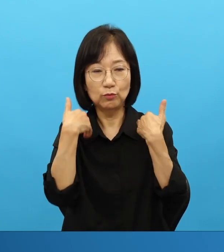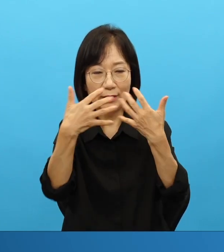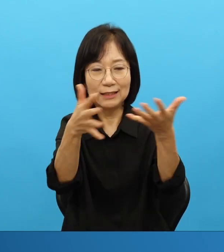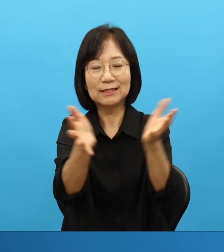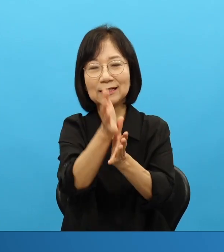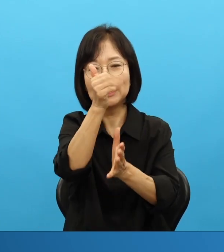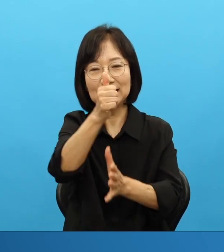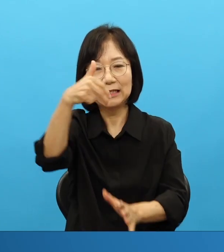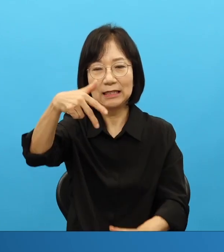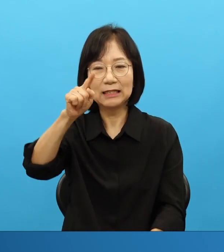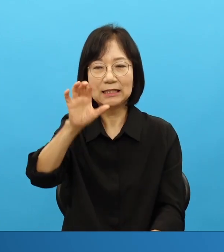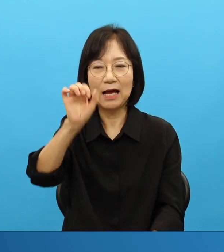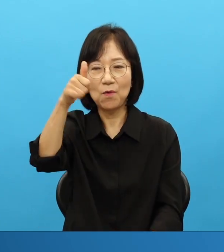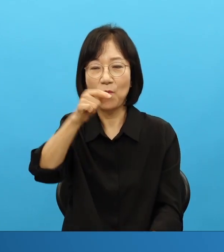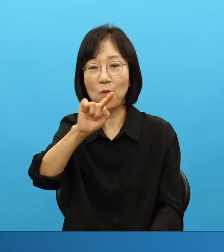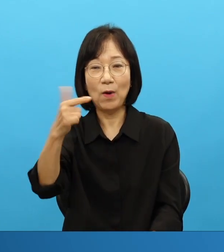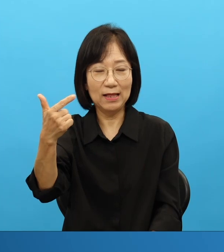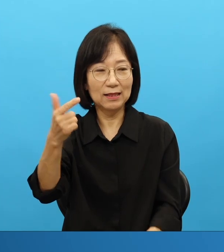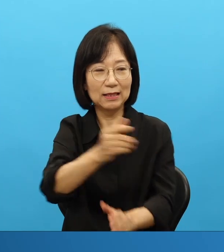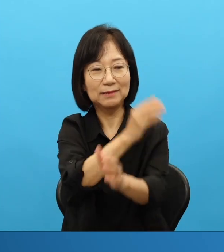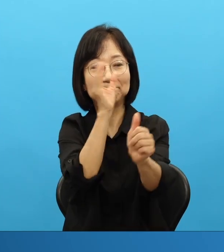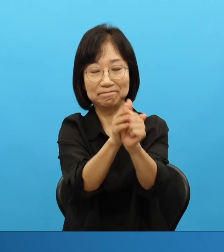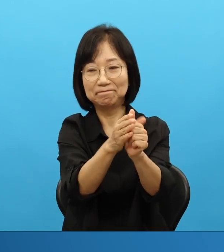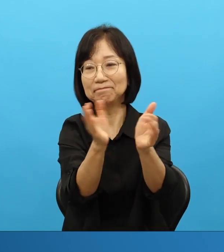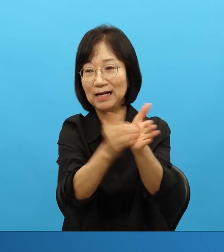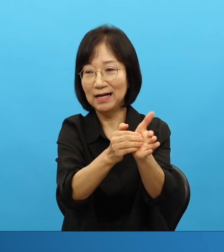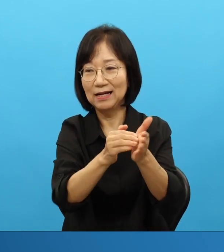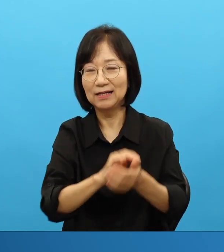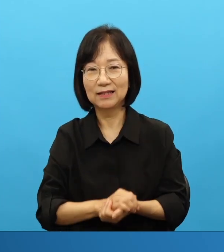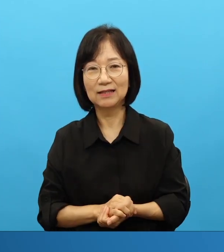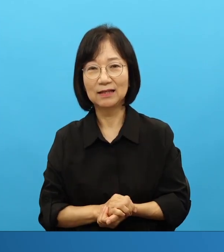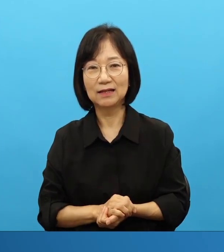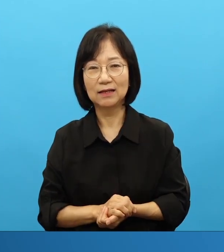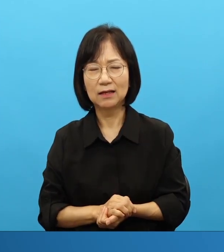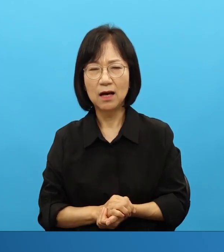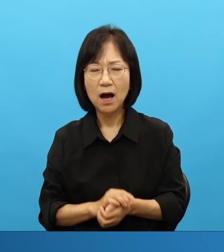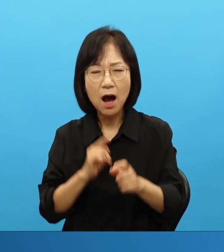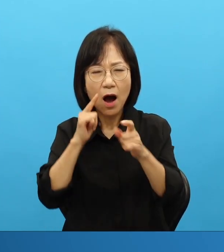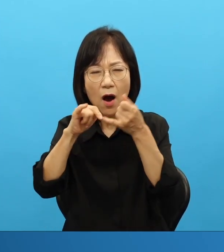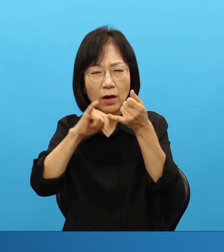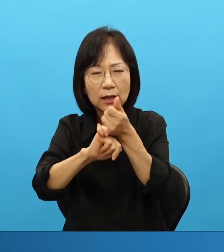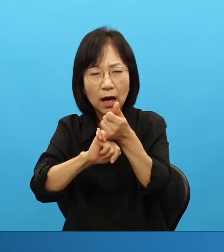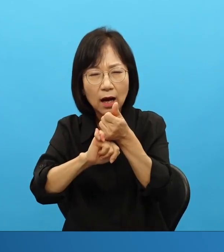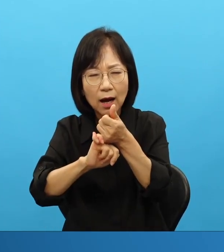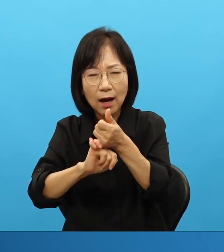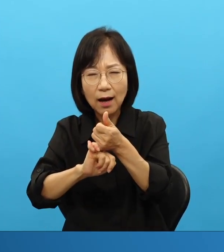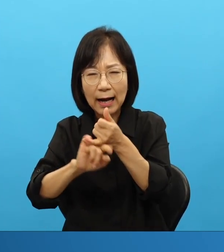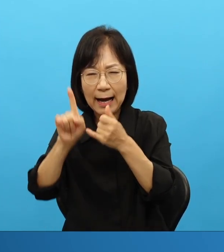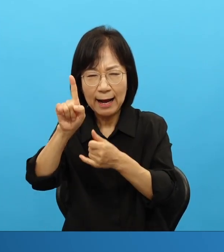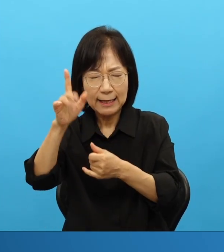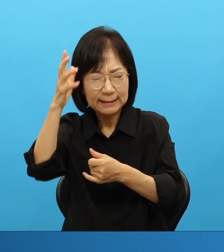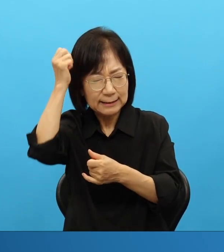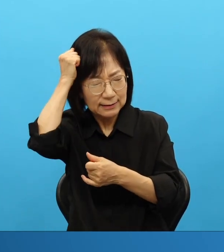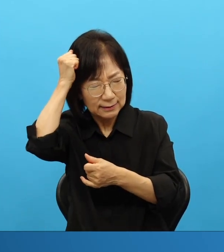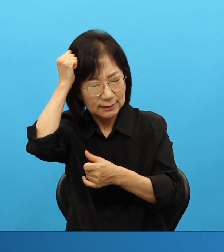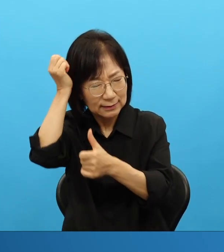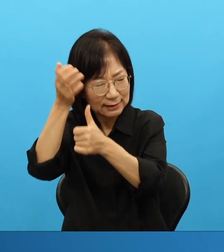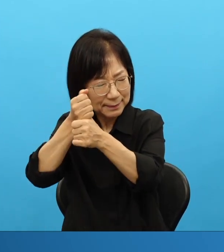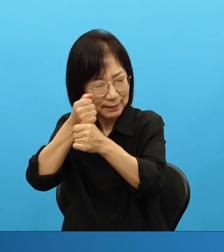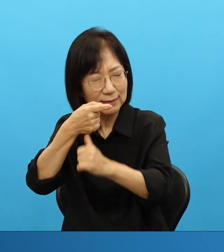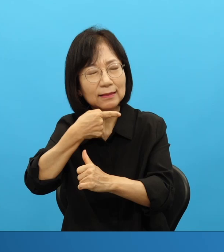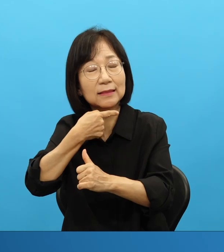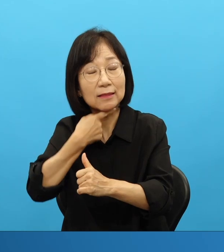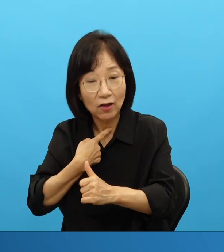up that offer of being the postmaster general. 그 언약 잡은 하나가 많은 사람을 살리는 겁니다. All he did was simply hold on to the covenant, but